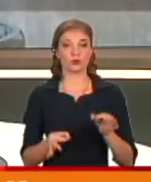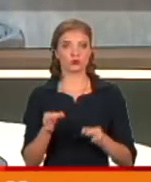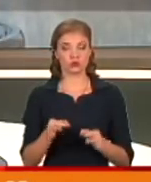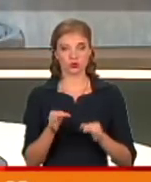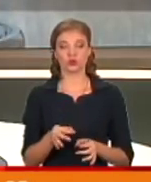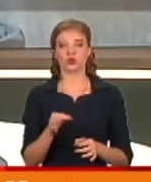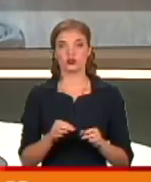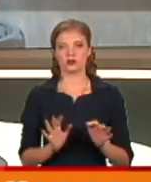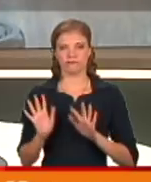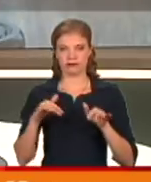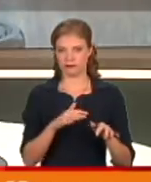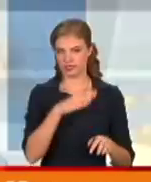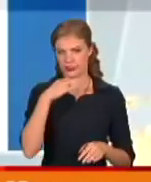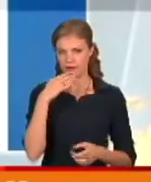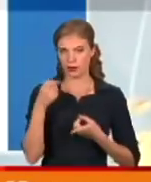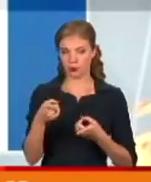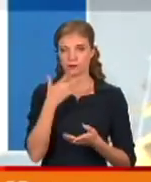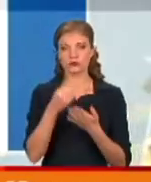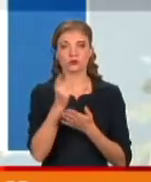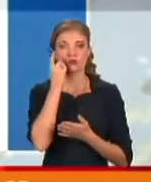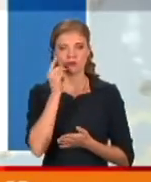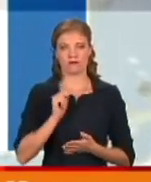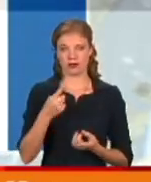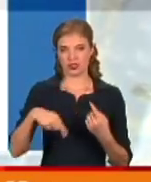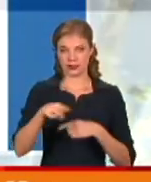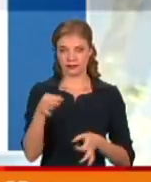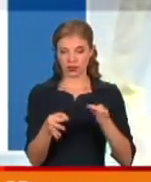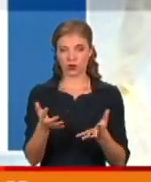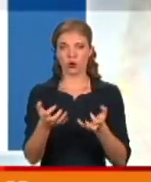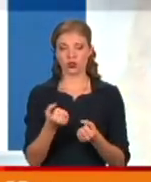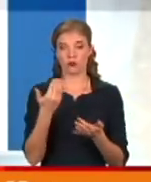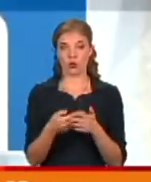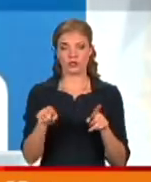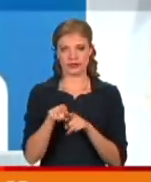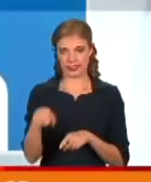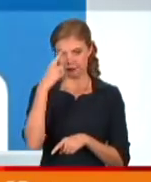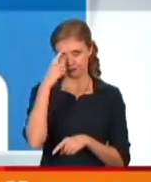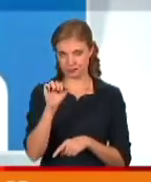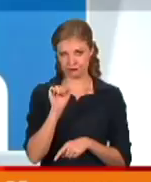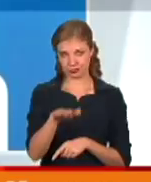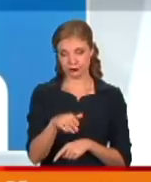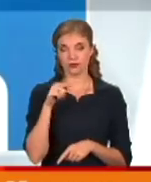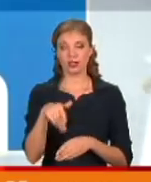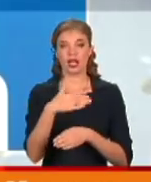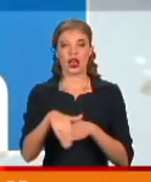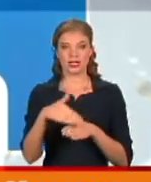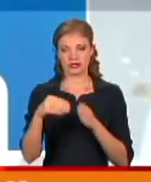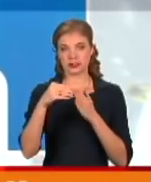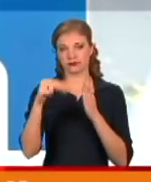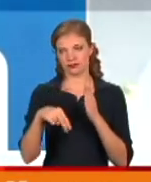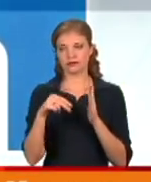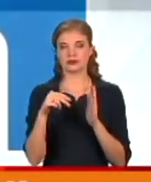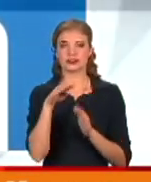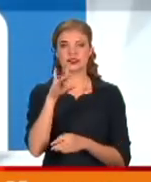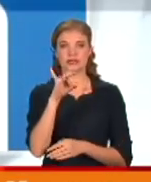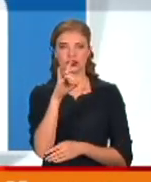суді – хвиля погроз. На свої телефони працівники установи отримали ось такі повідомлення. Адресат підписався